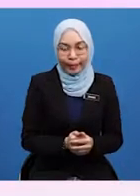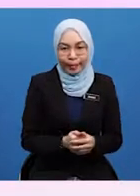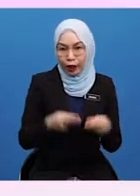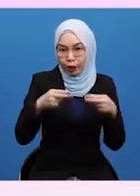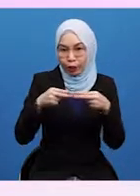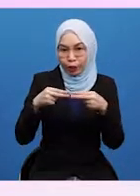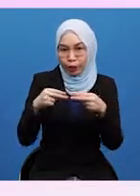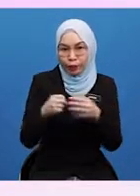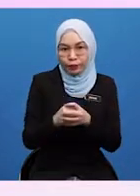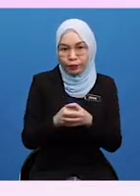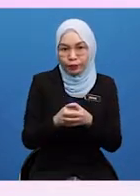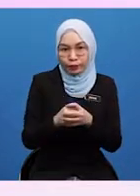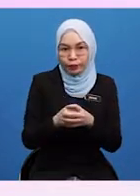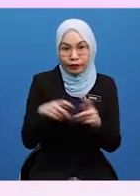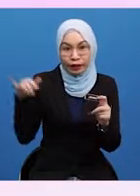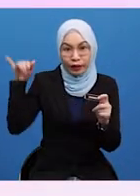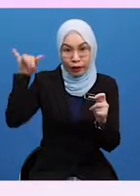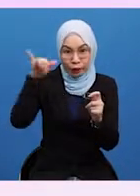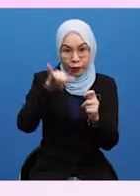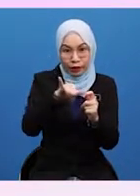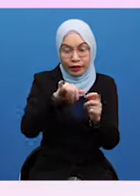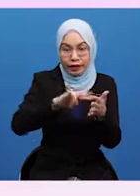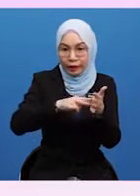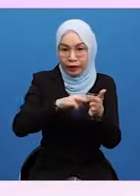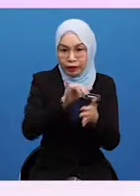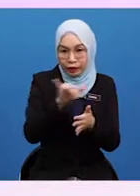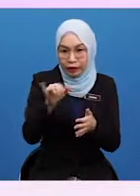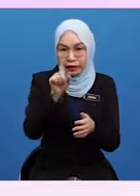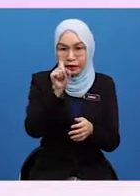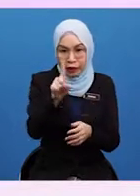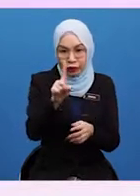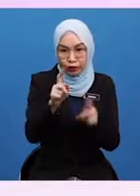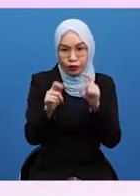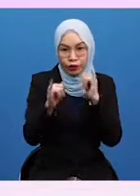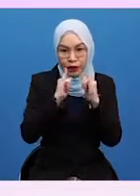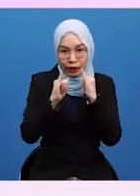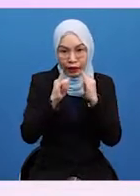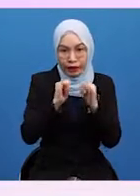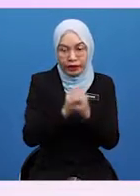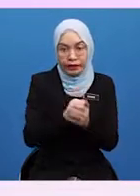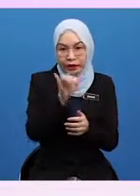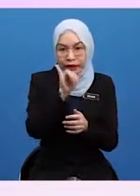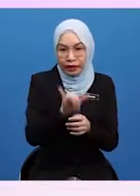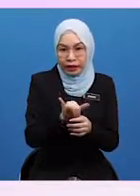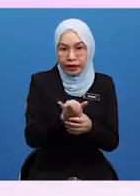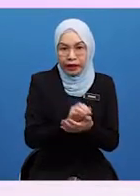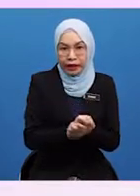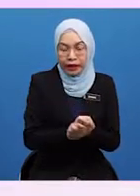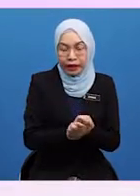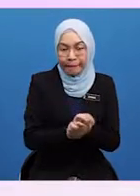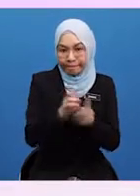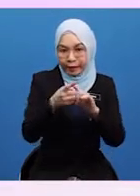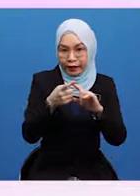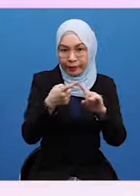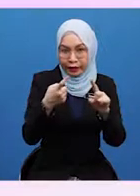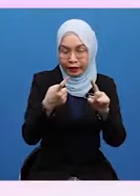dan komunikasi bermaksud suatu interaksi yang melibatkan jarak yang